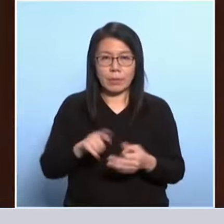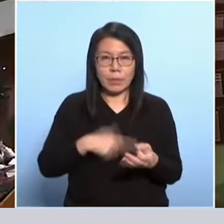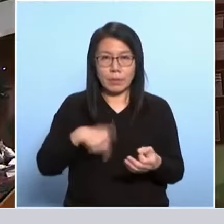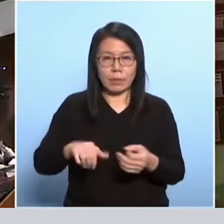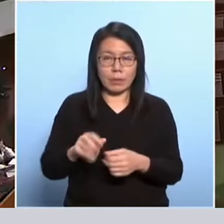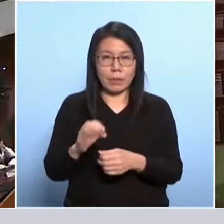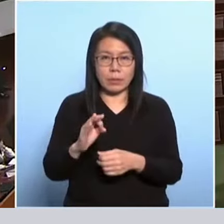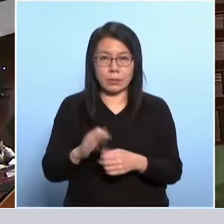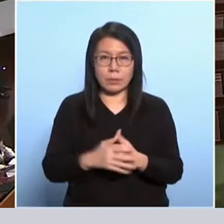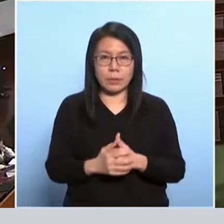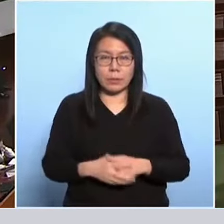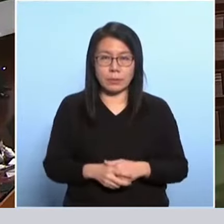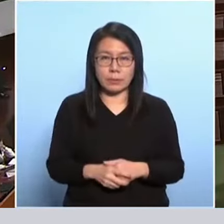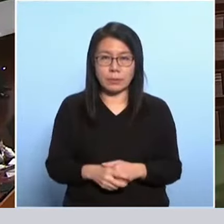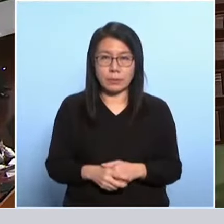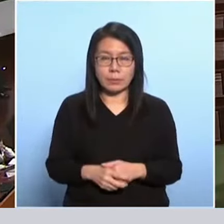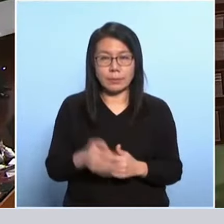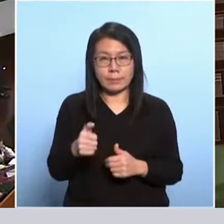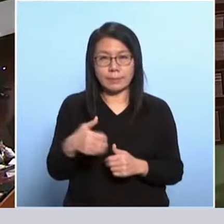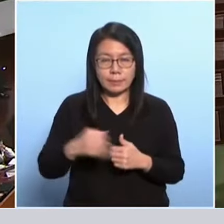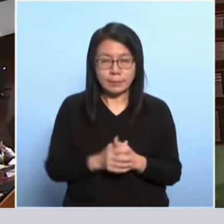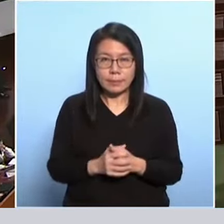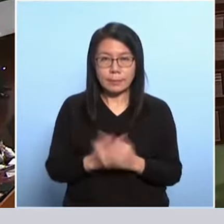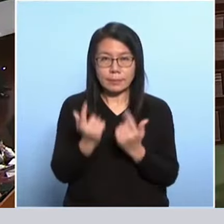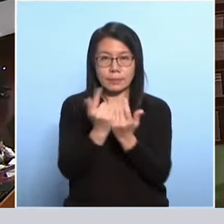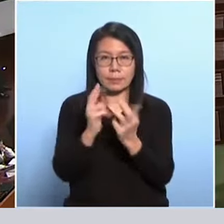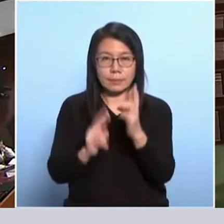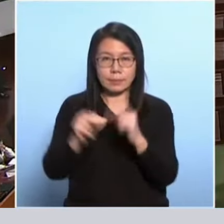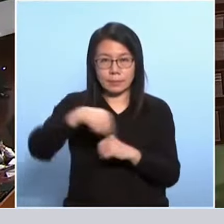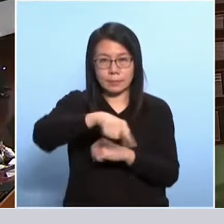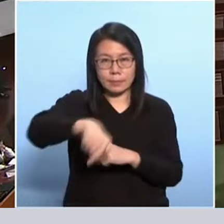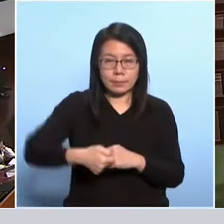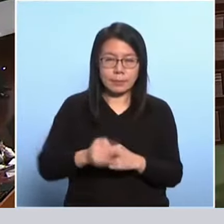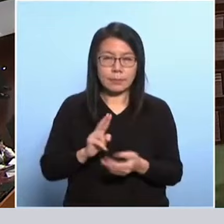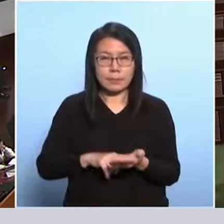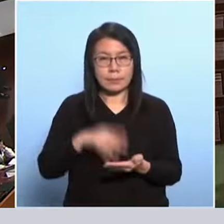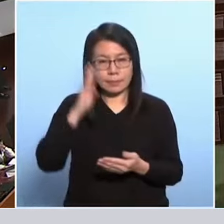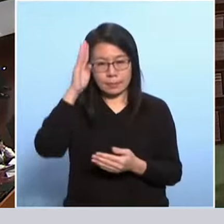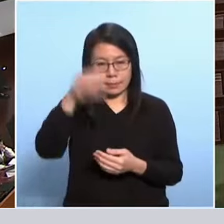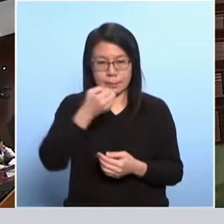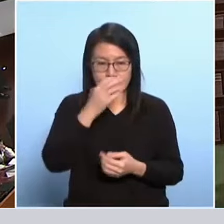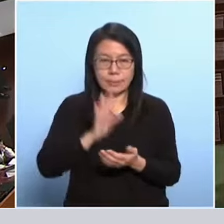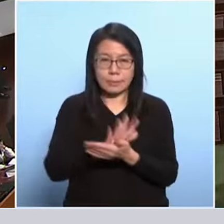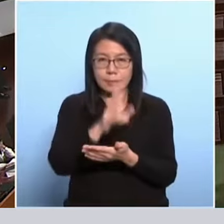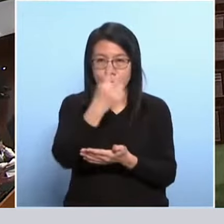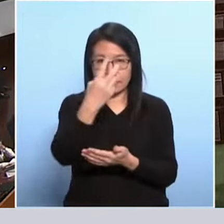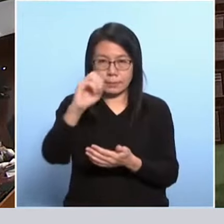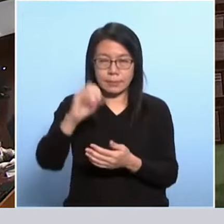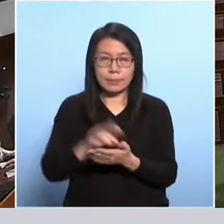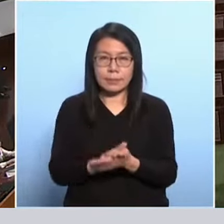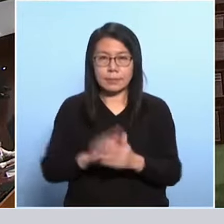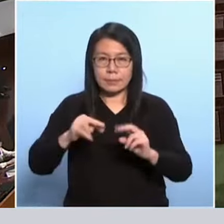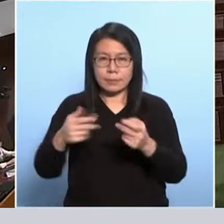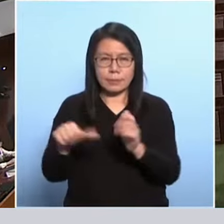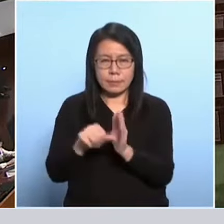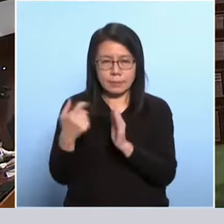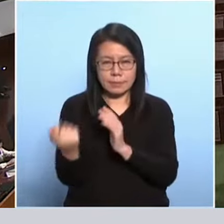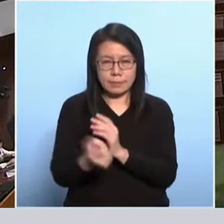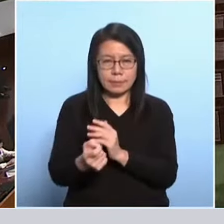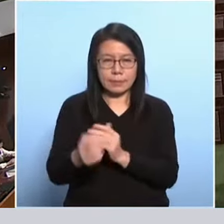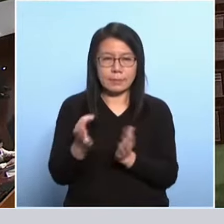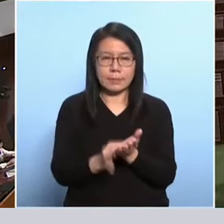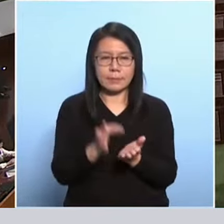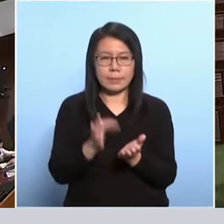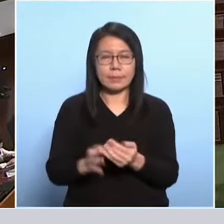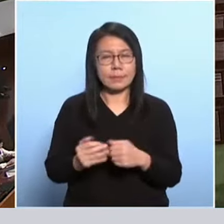啟剛議員。 都係主席。北部都會區咧，我相信喺未來香港二十年發展咧，會係發展最快嘅一個地方